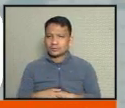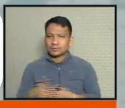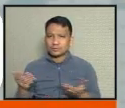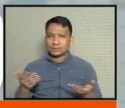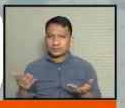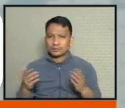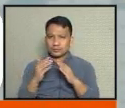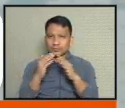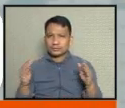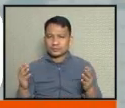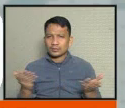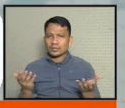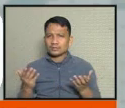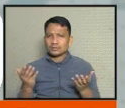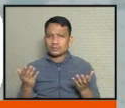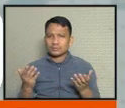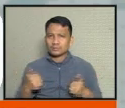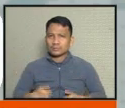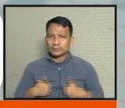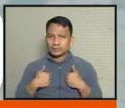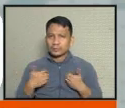tumitira?